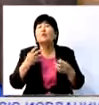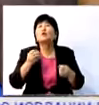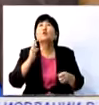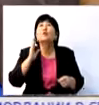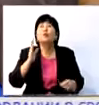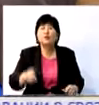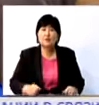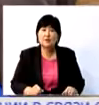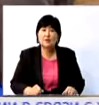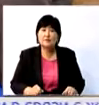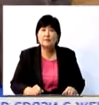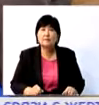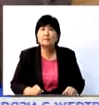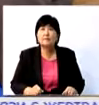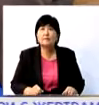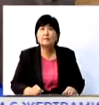будут.